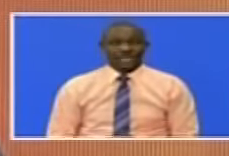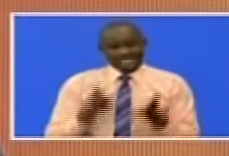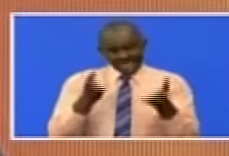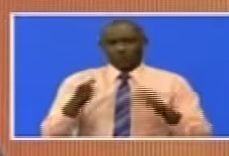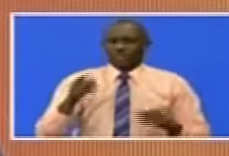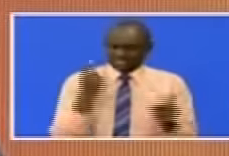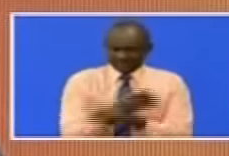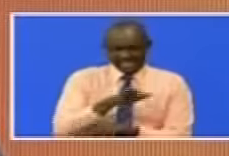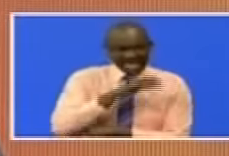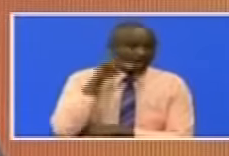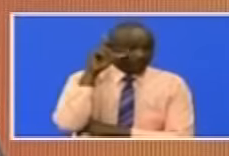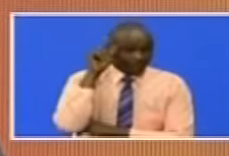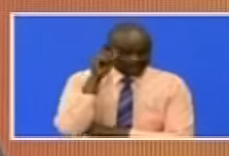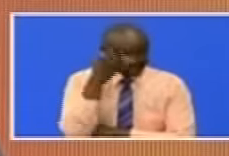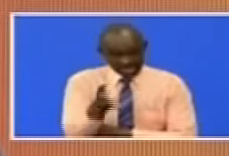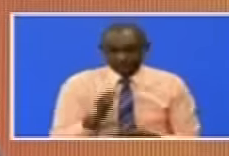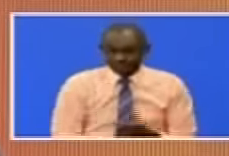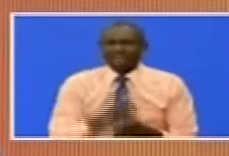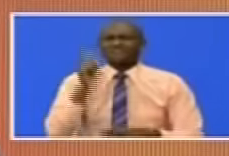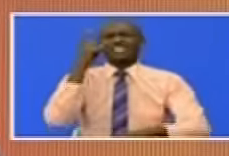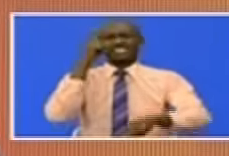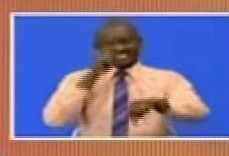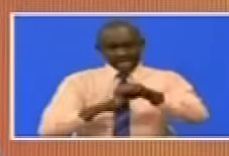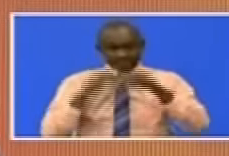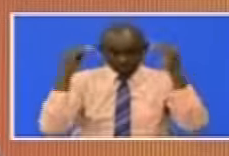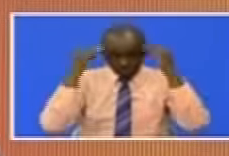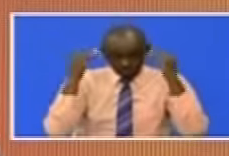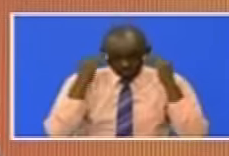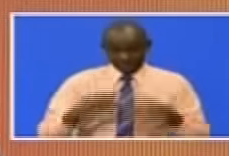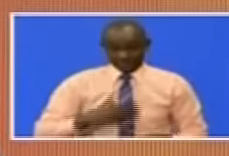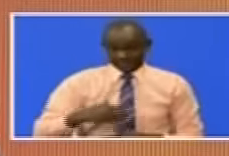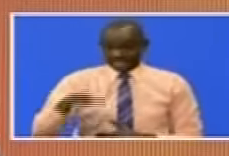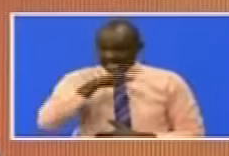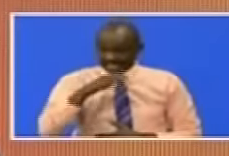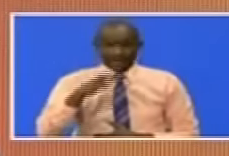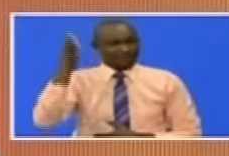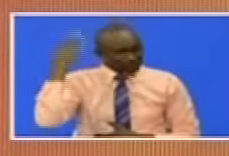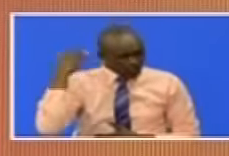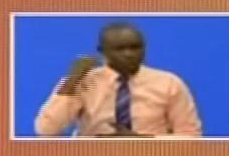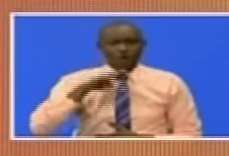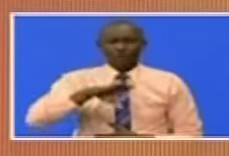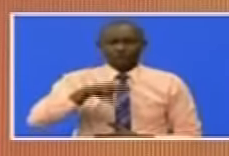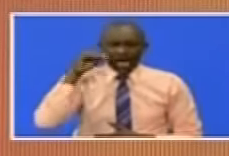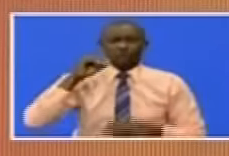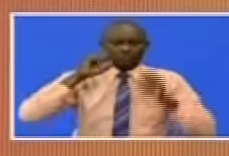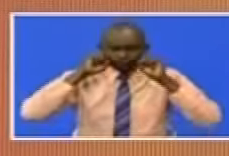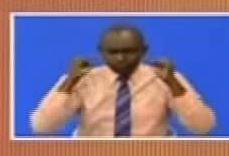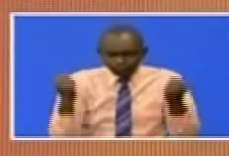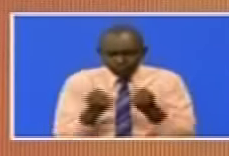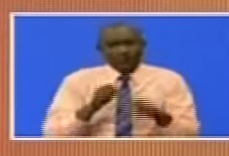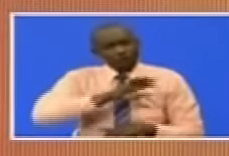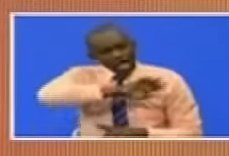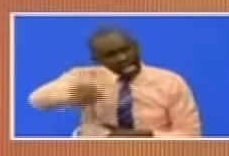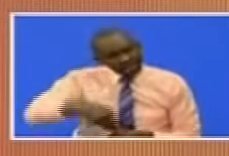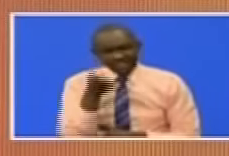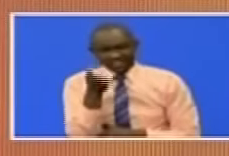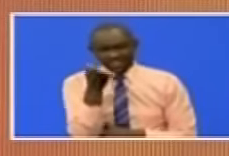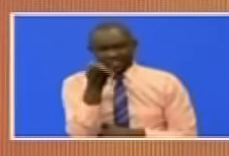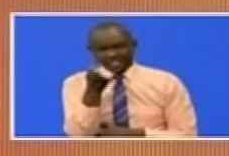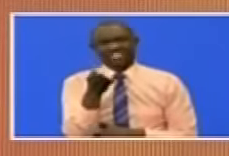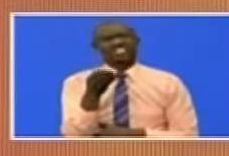Tukielekea maeneo ya pwani sasa, kwa mara ya kwanza mahakama imezuru eneo ambalo pembe za ndovu zilinaswa mjini Mombasa mwaka 2014.